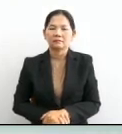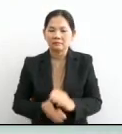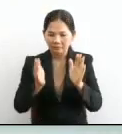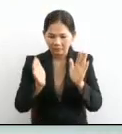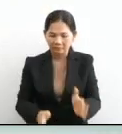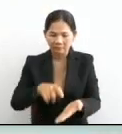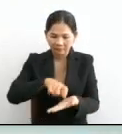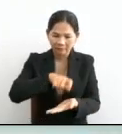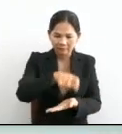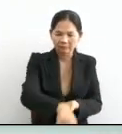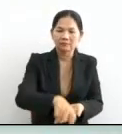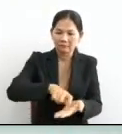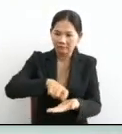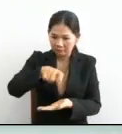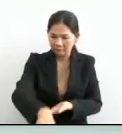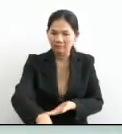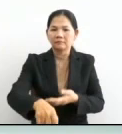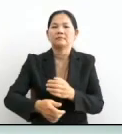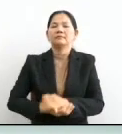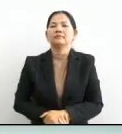robo cá sẽ cỏ